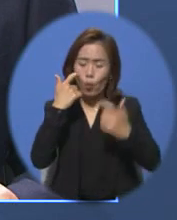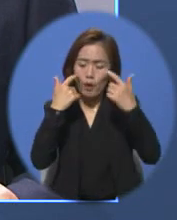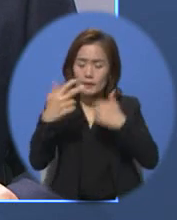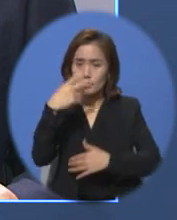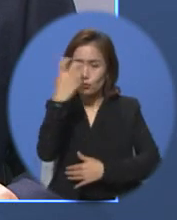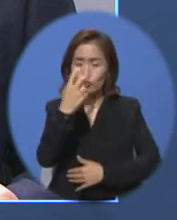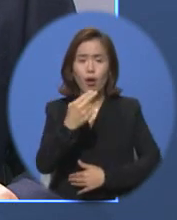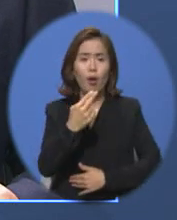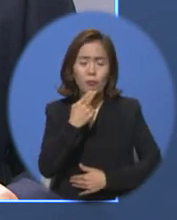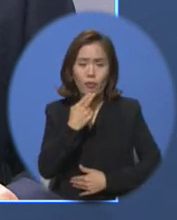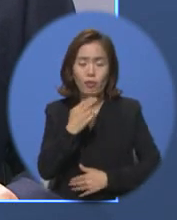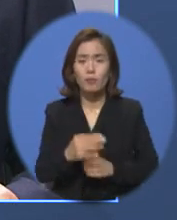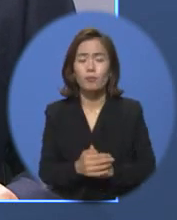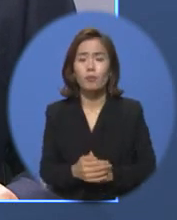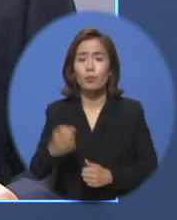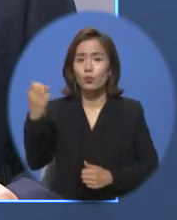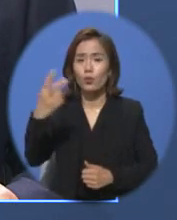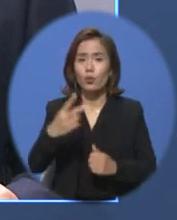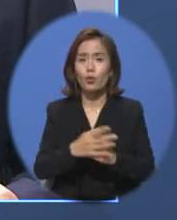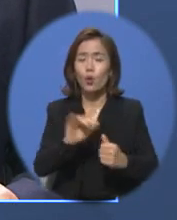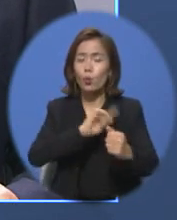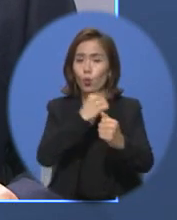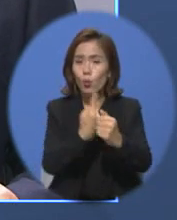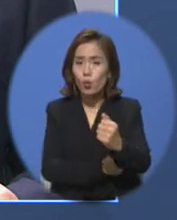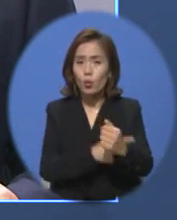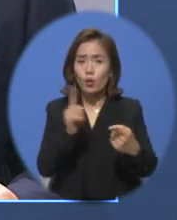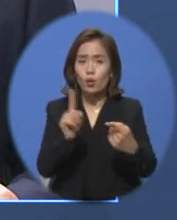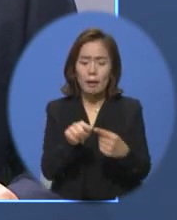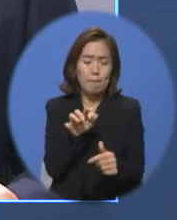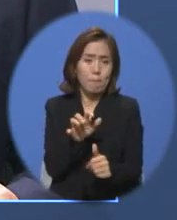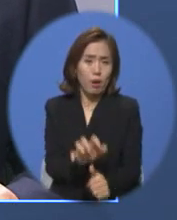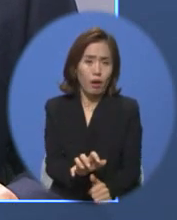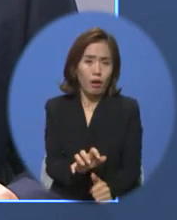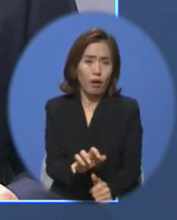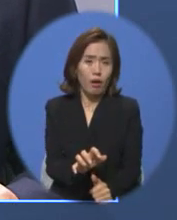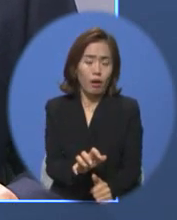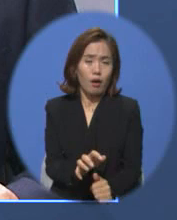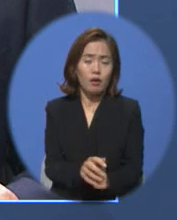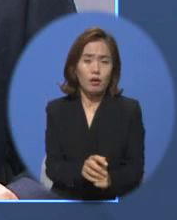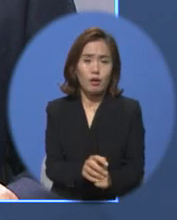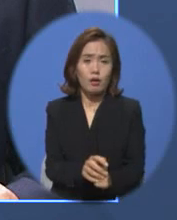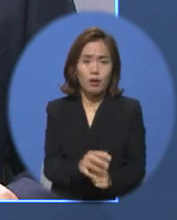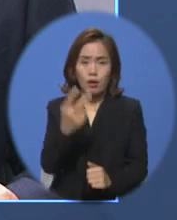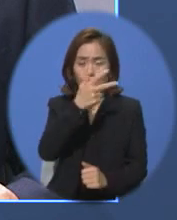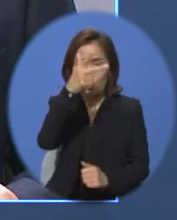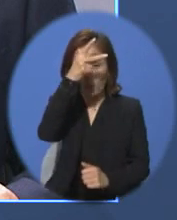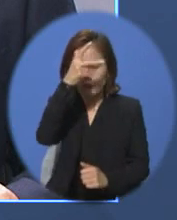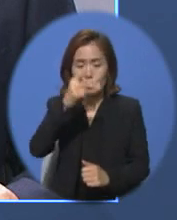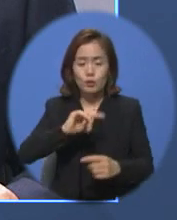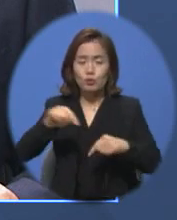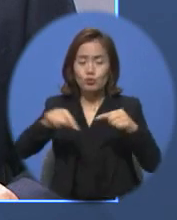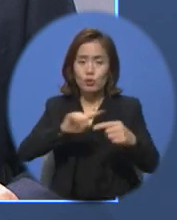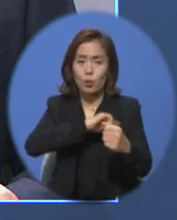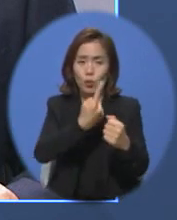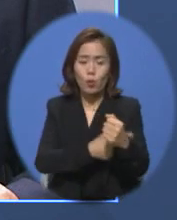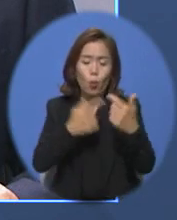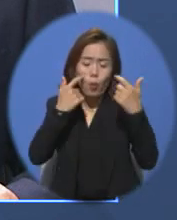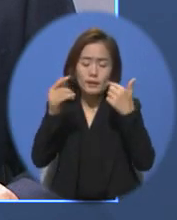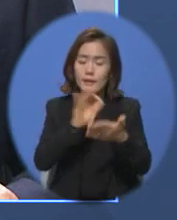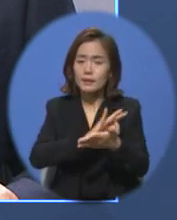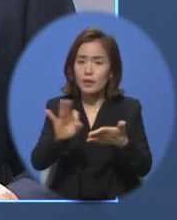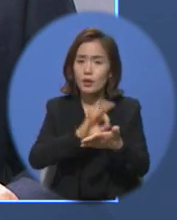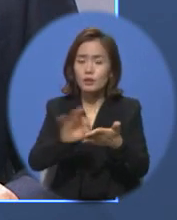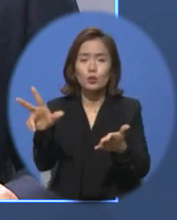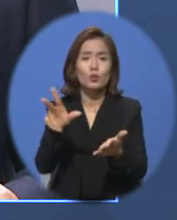당시법무부장관에게 검찰이 박근혜대통령에대한수사를제대로하지않고있으며,